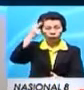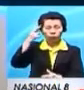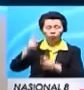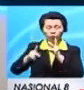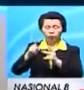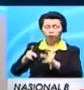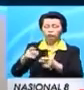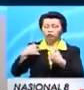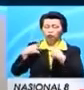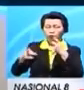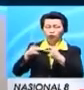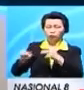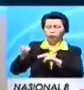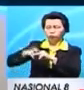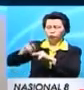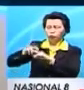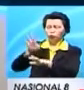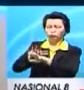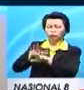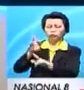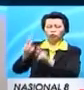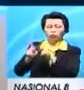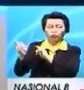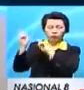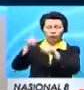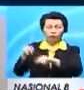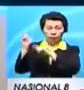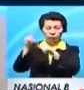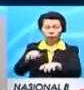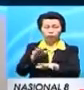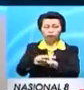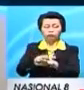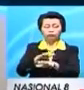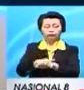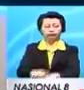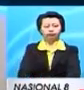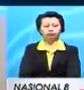yang menyumbang kepada peningkatan jumlah penumpang.